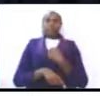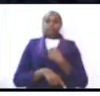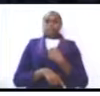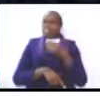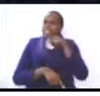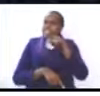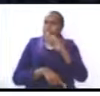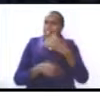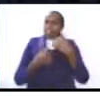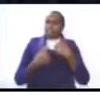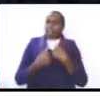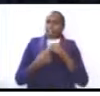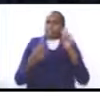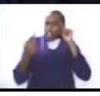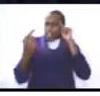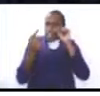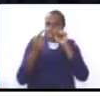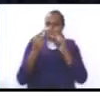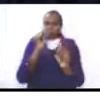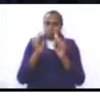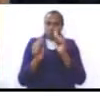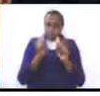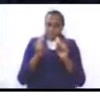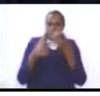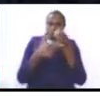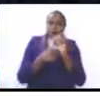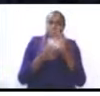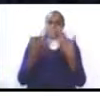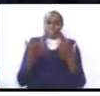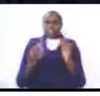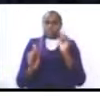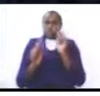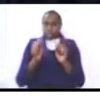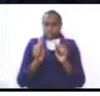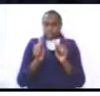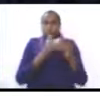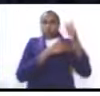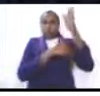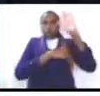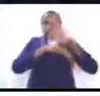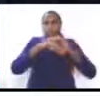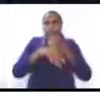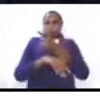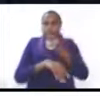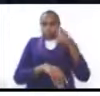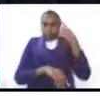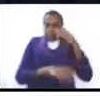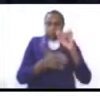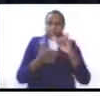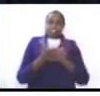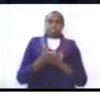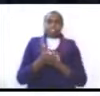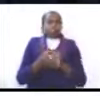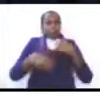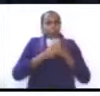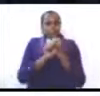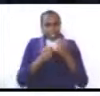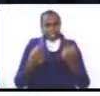uko na kusudi gani ama ni jambo gani Mungu amekuitia ndio uweze